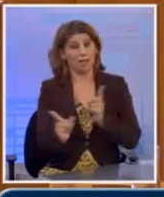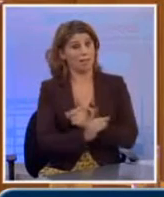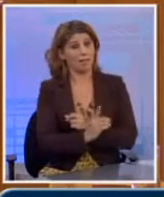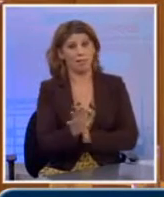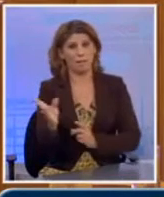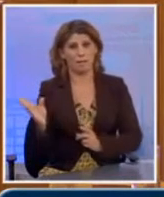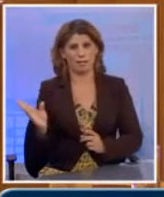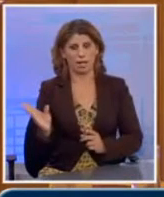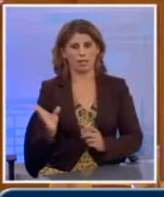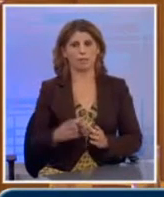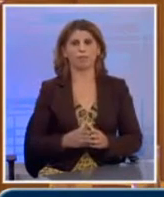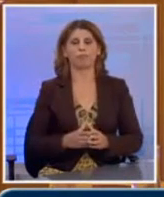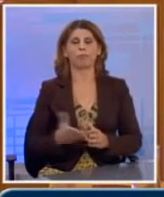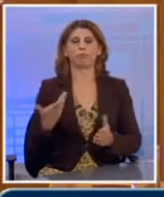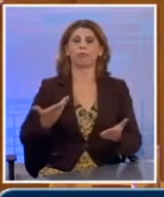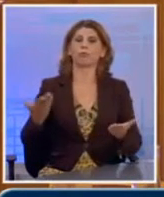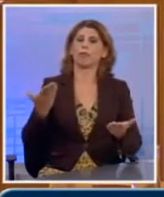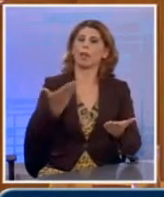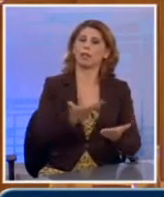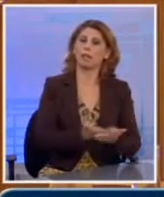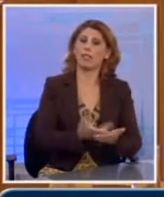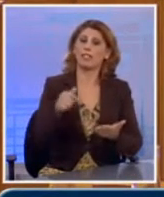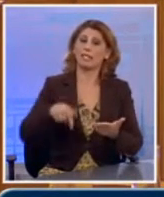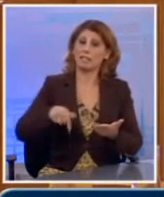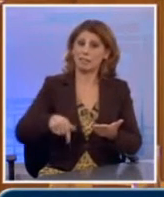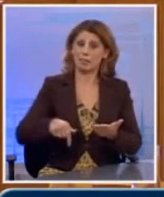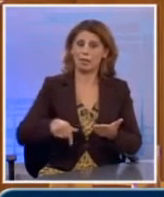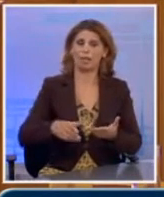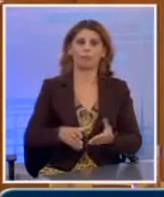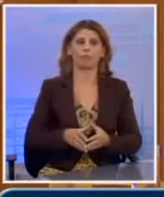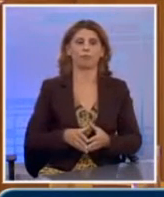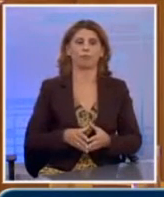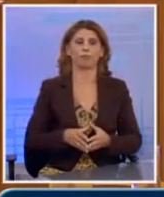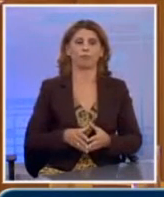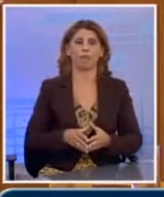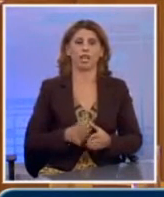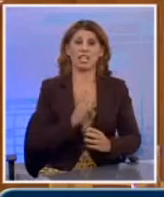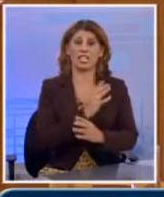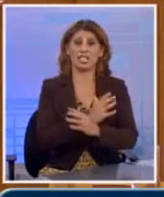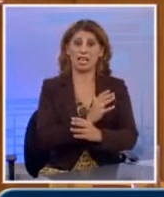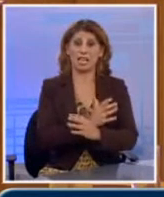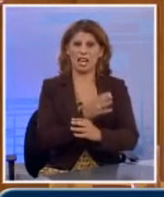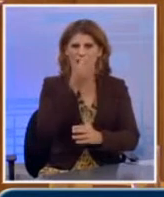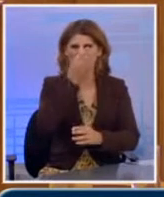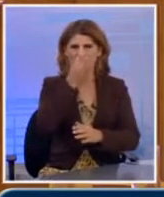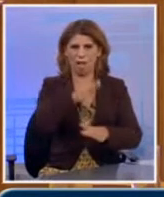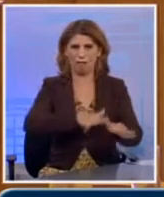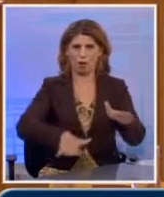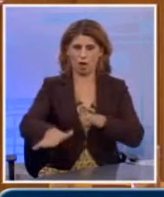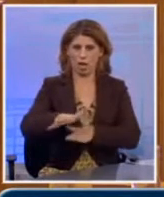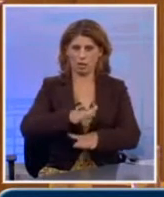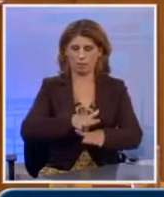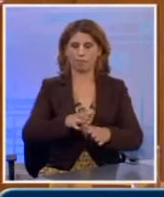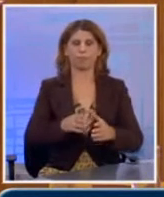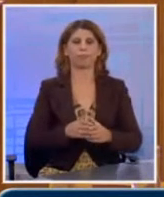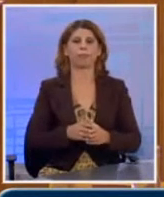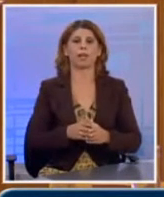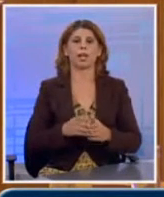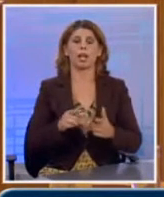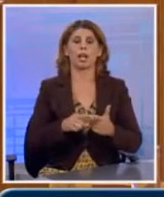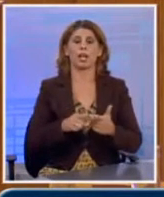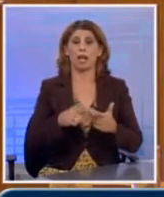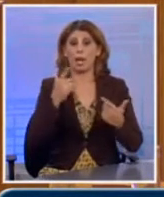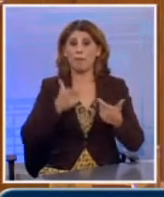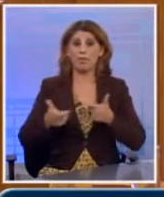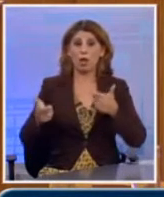σε αντίθεση με σας, κατέθεσα σήμερα και στην Εισαγγελέα Διαφθοράς και στους επιθεωρητές